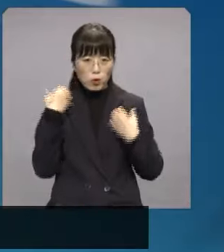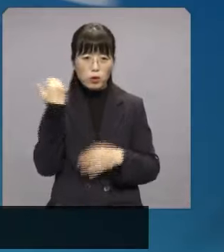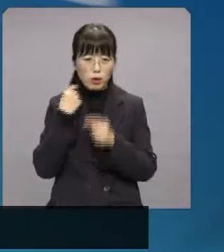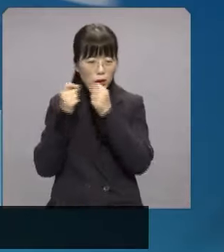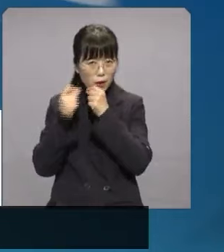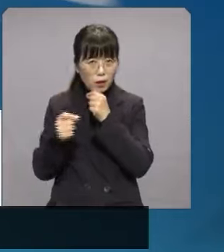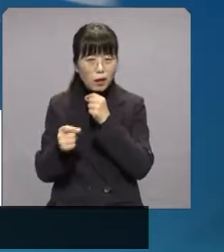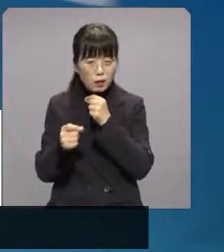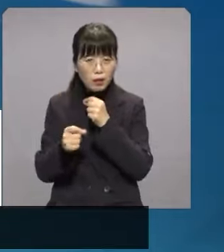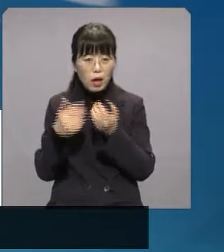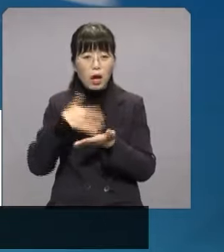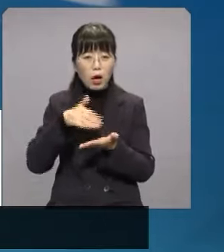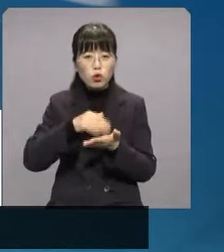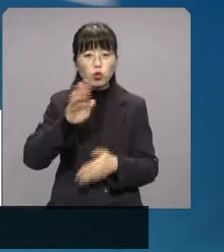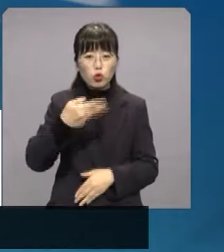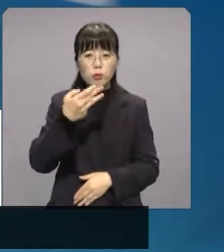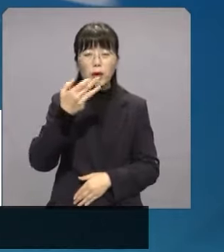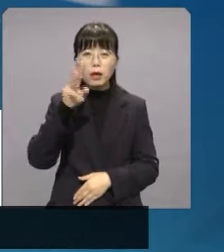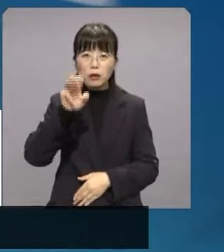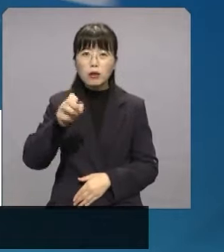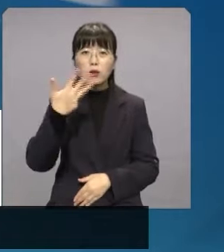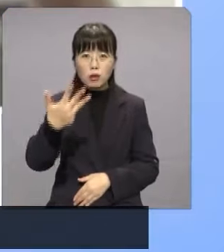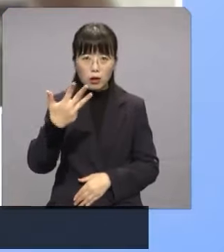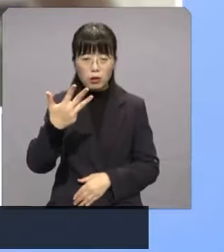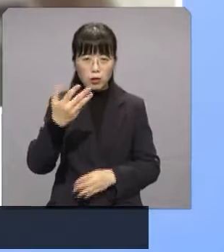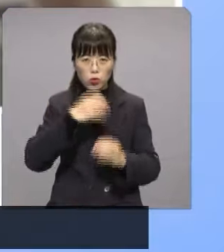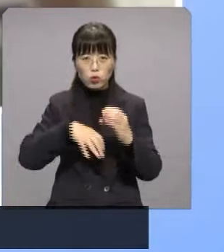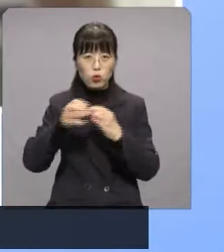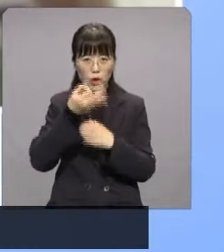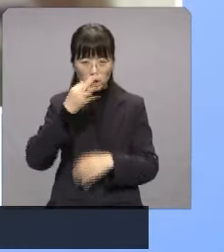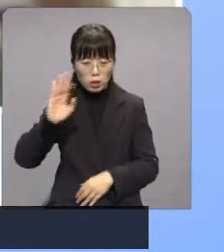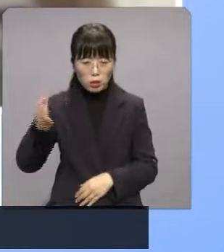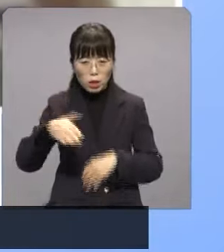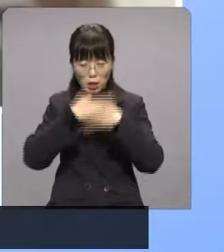인정을 받은 건수가요. 938건이 추가로 인정이 되면서